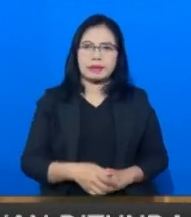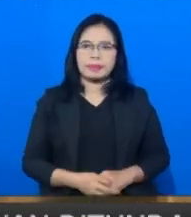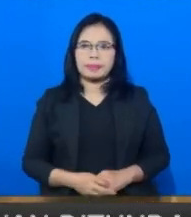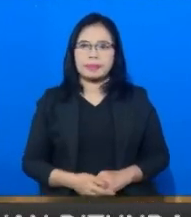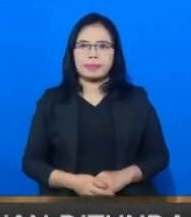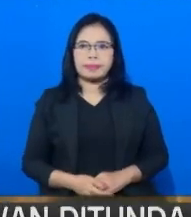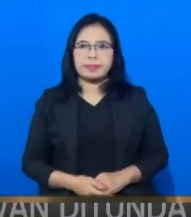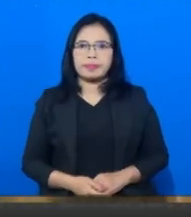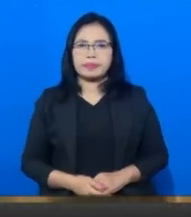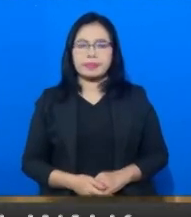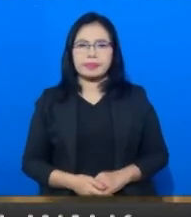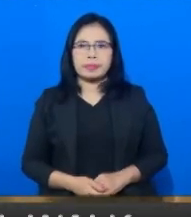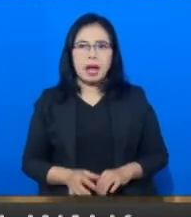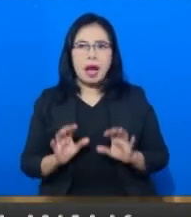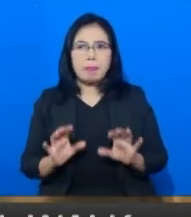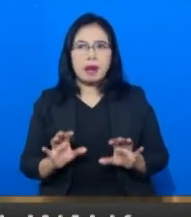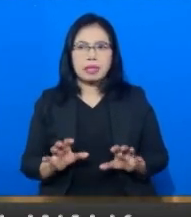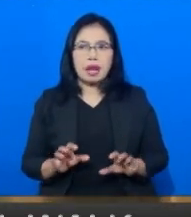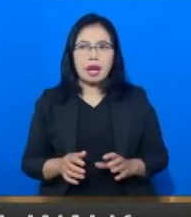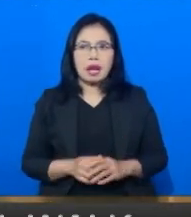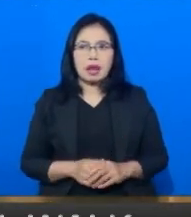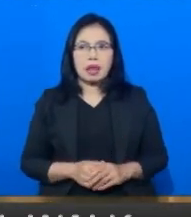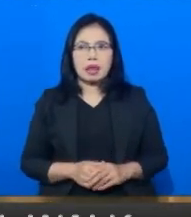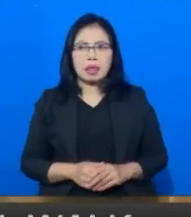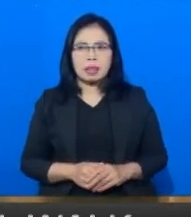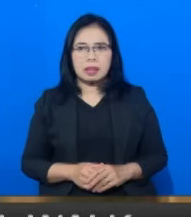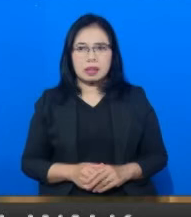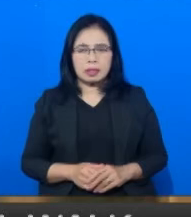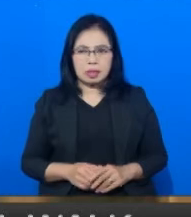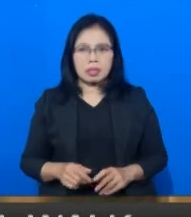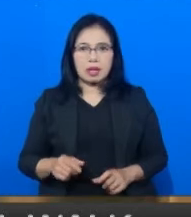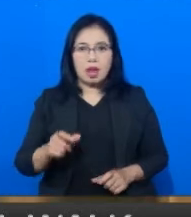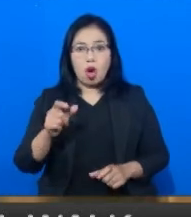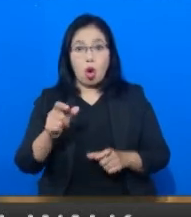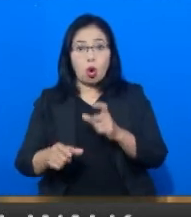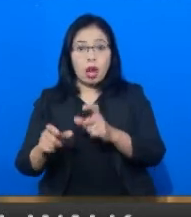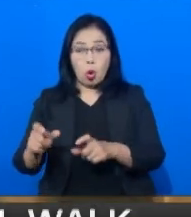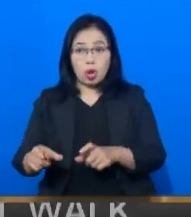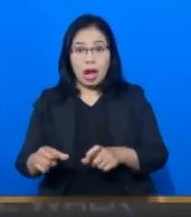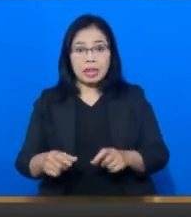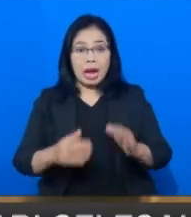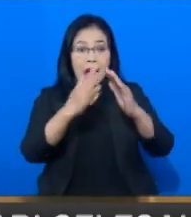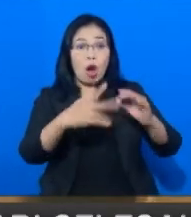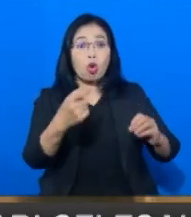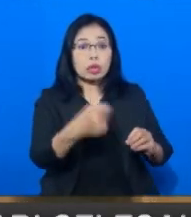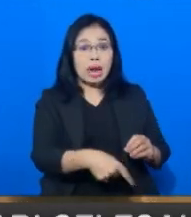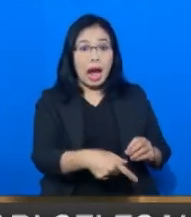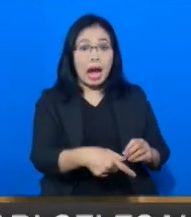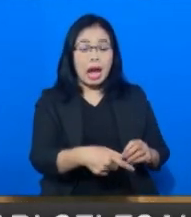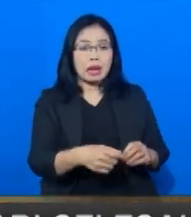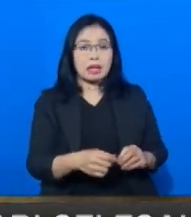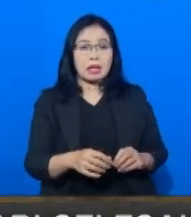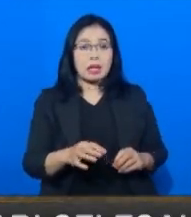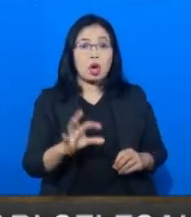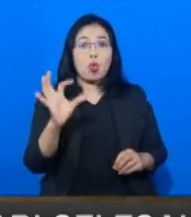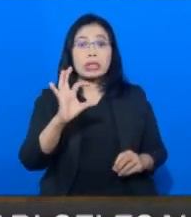bukannya kebanyakan orang yang dekat yang satu keluarga, satu rumah. Bukan itu kalau orang pendatangnya sih